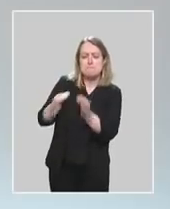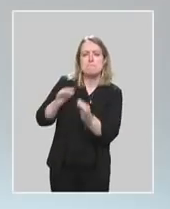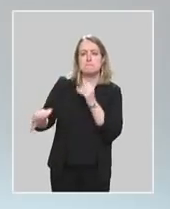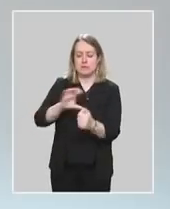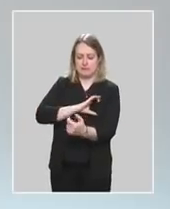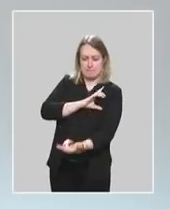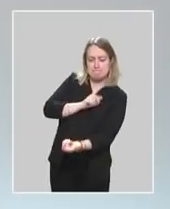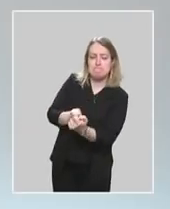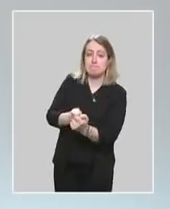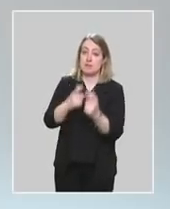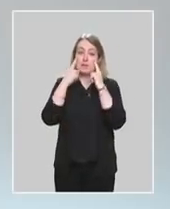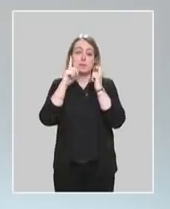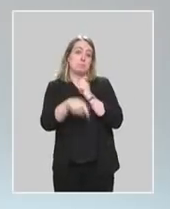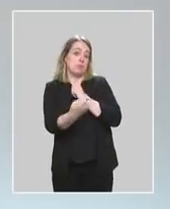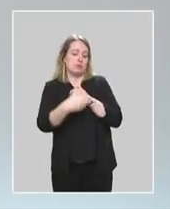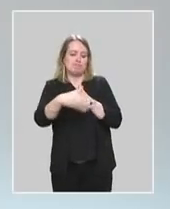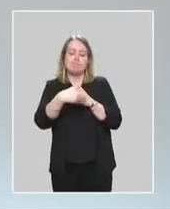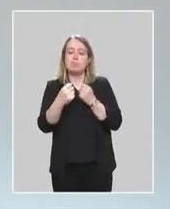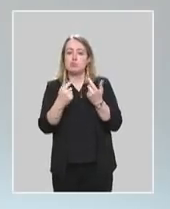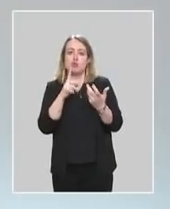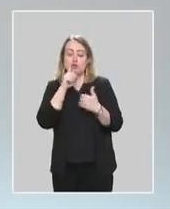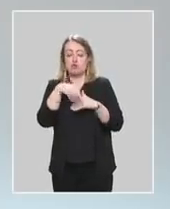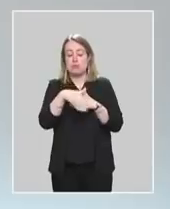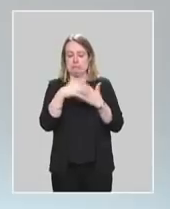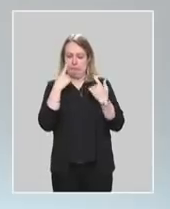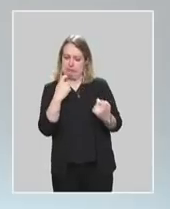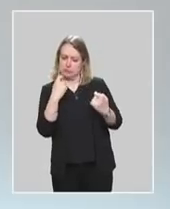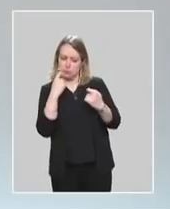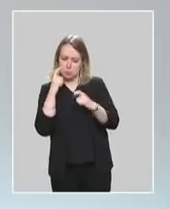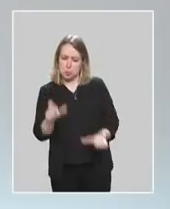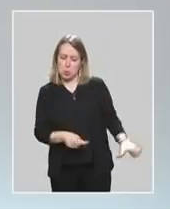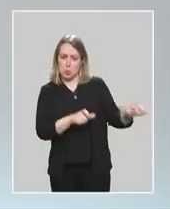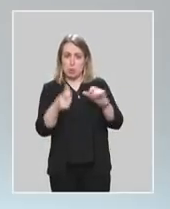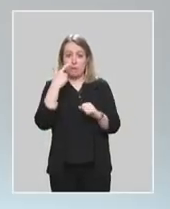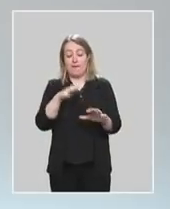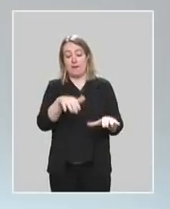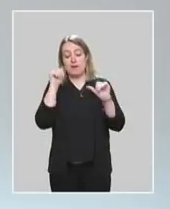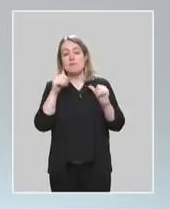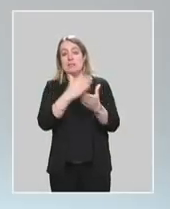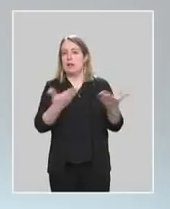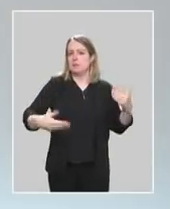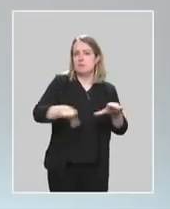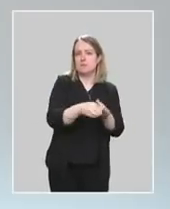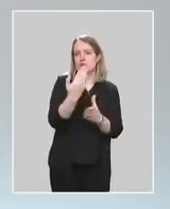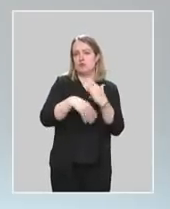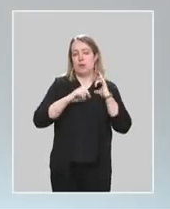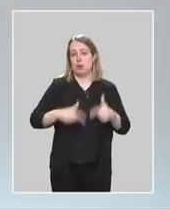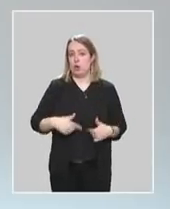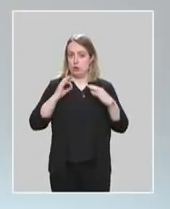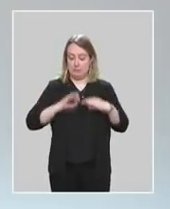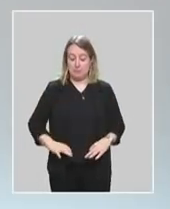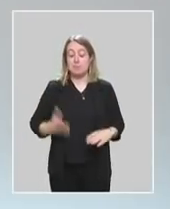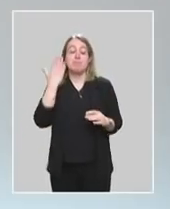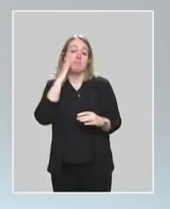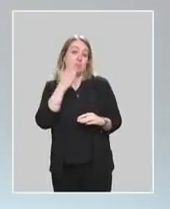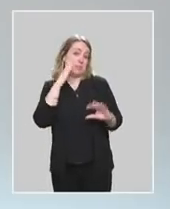évidemment particulièrement vigilants dans les prochains jours. Cela vise à limiter le nombre de fermetures de classes à l'école primaire. On sait que c'est